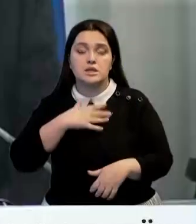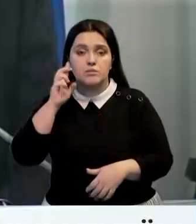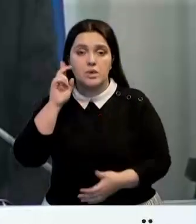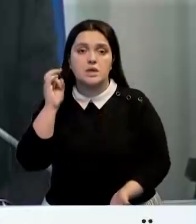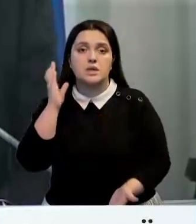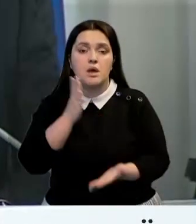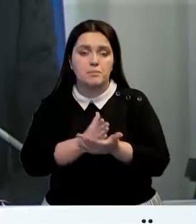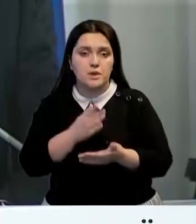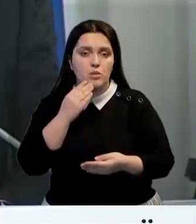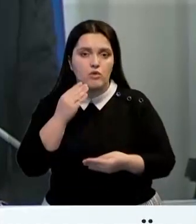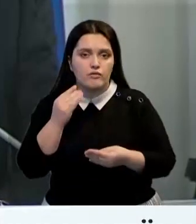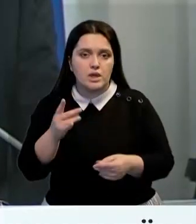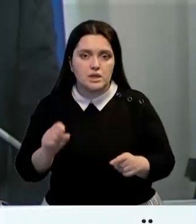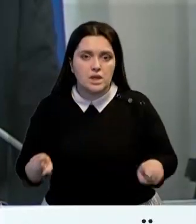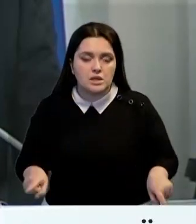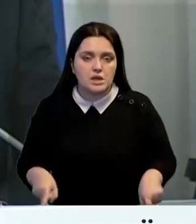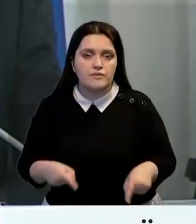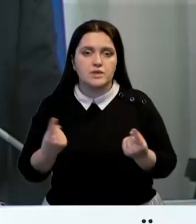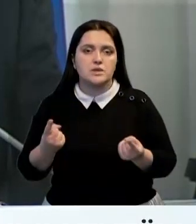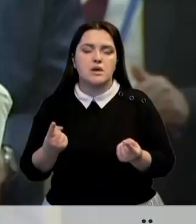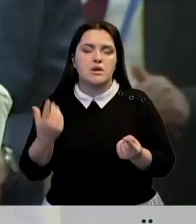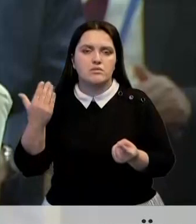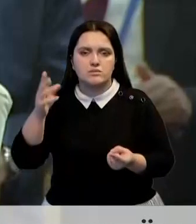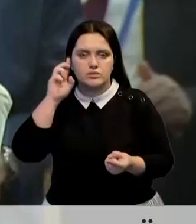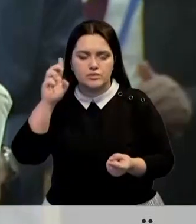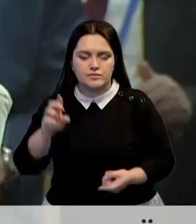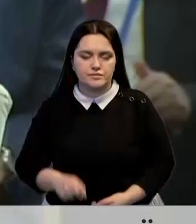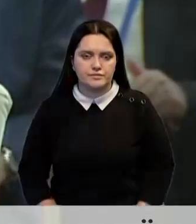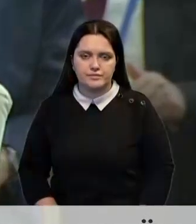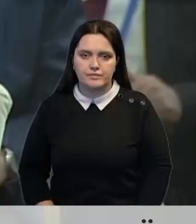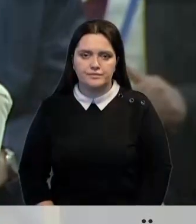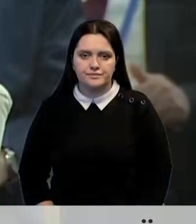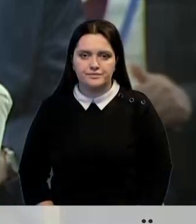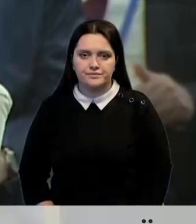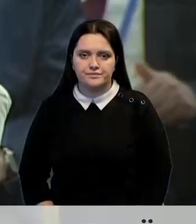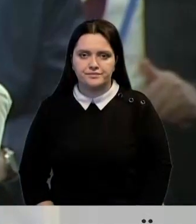безопасность в каждом из наших государств напрямую влияет на развитие региона, подчеркнул Токаев.